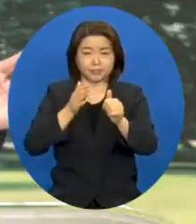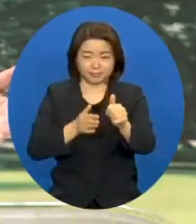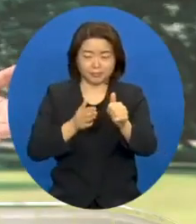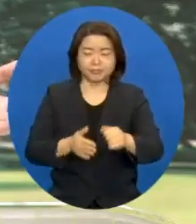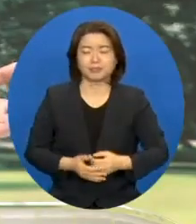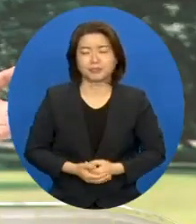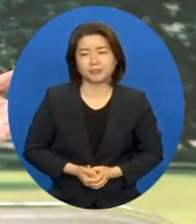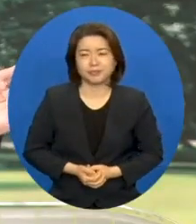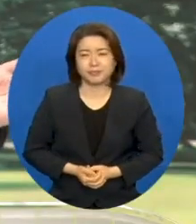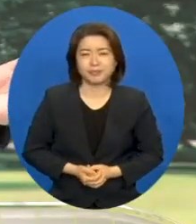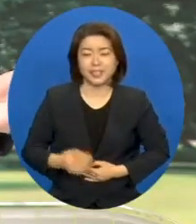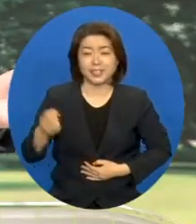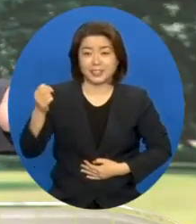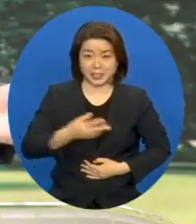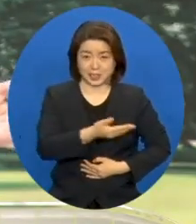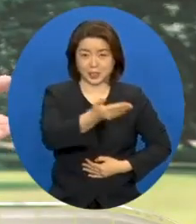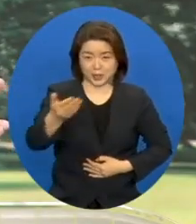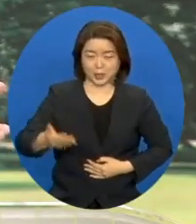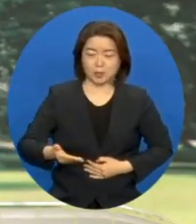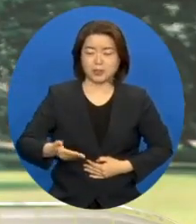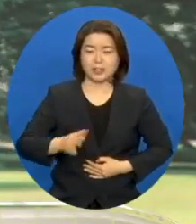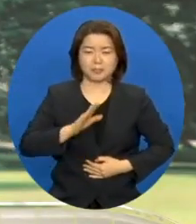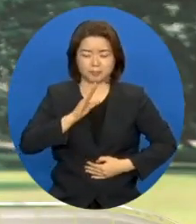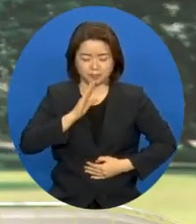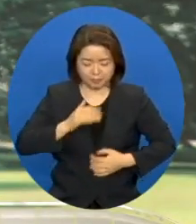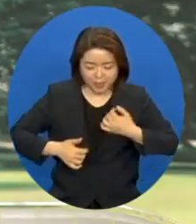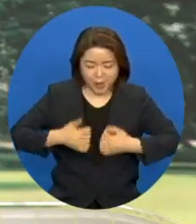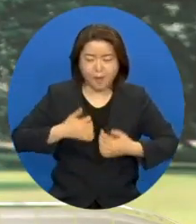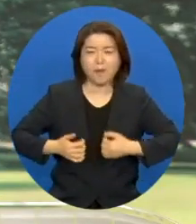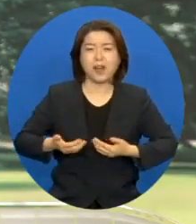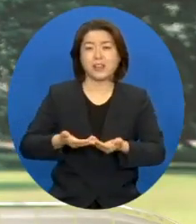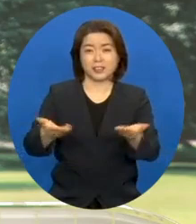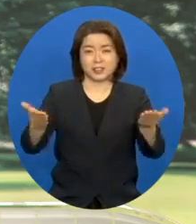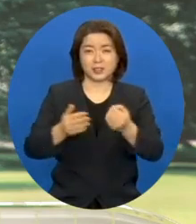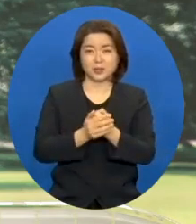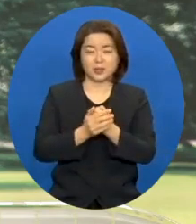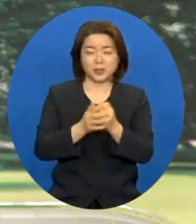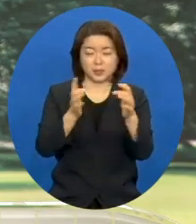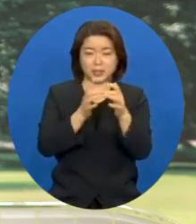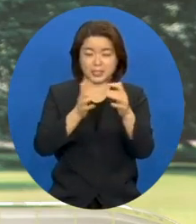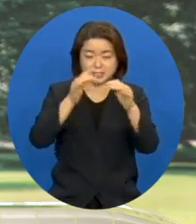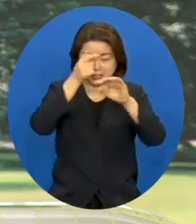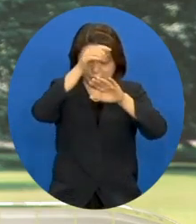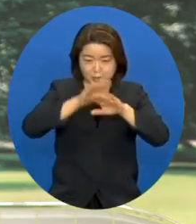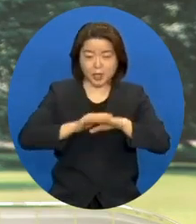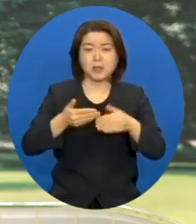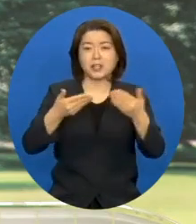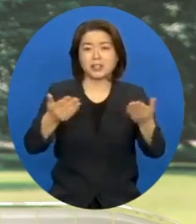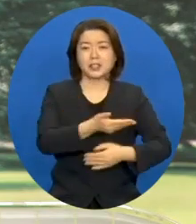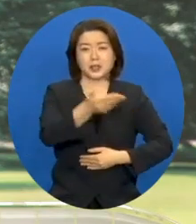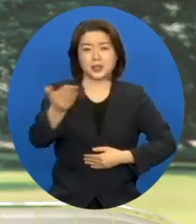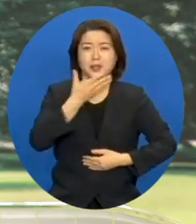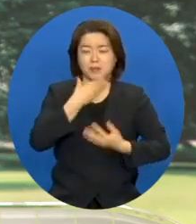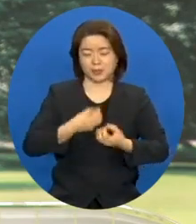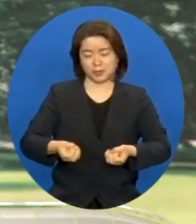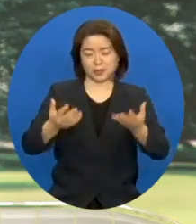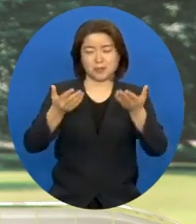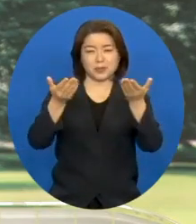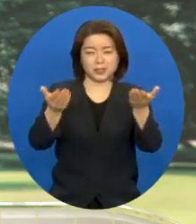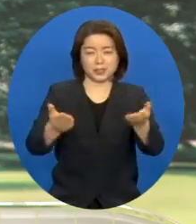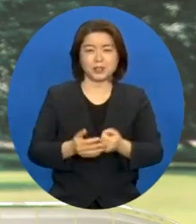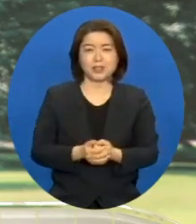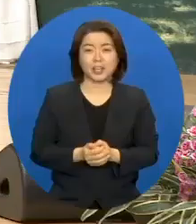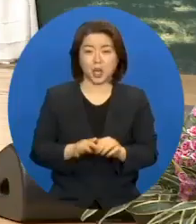다시 오신 여러분들을 진심으로 환영하고 오늘도 온라인으로 예배드리시는 여러분들을 축복합니다. 오늘은